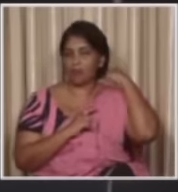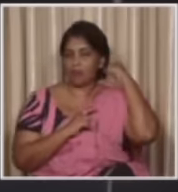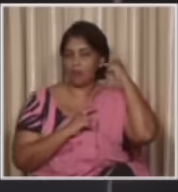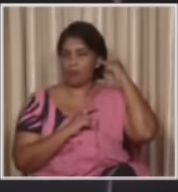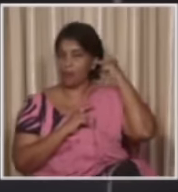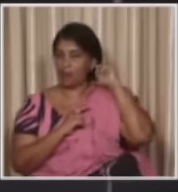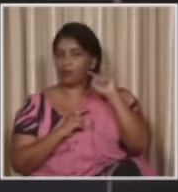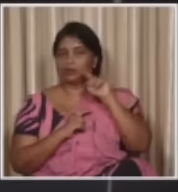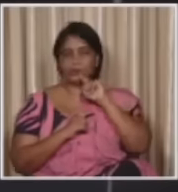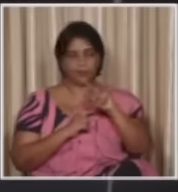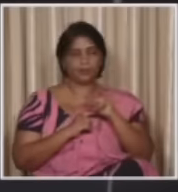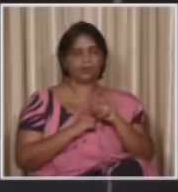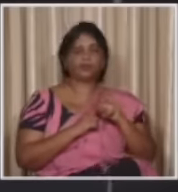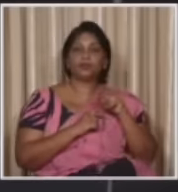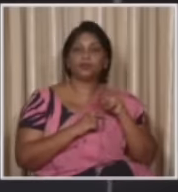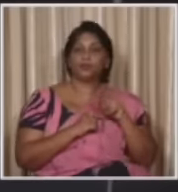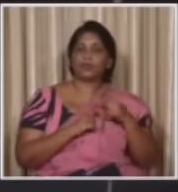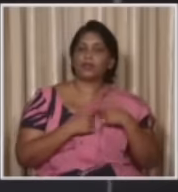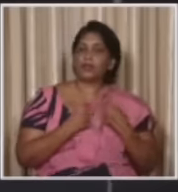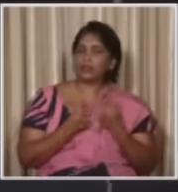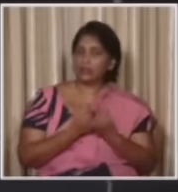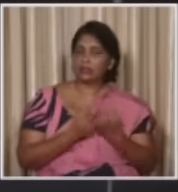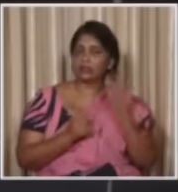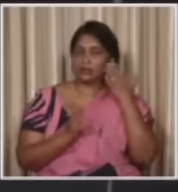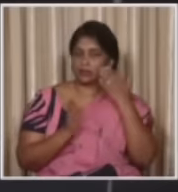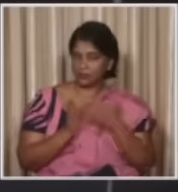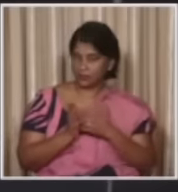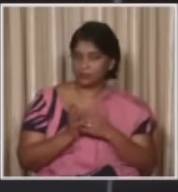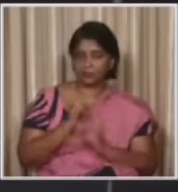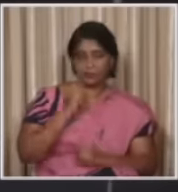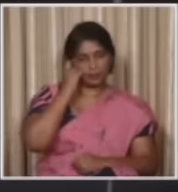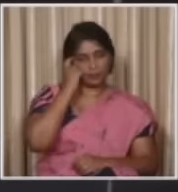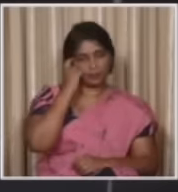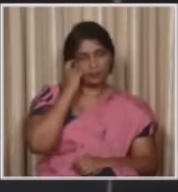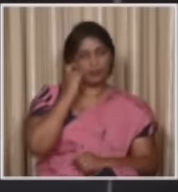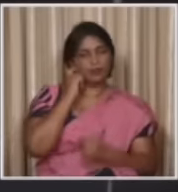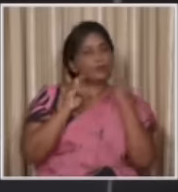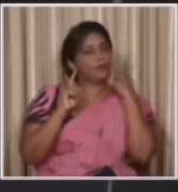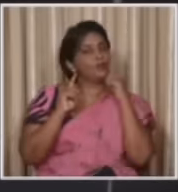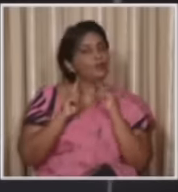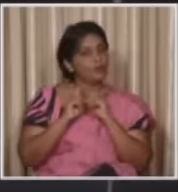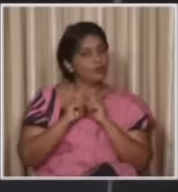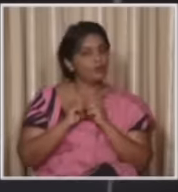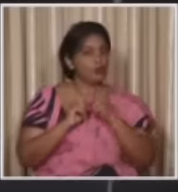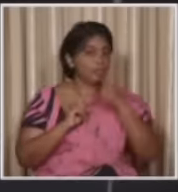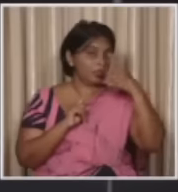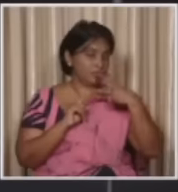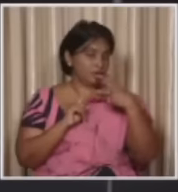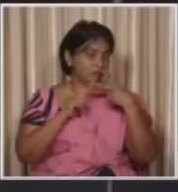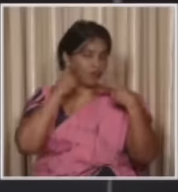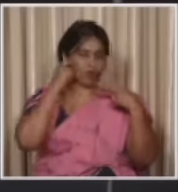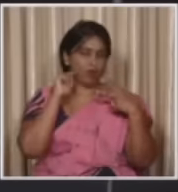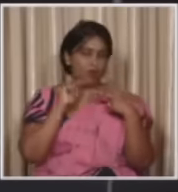කරුණු දැක්වේ එතම ඉක්මනින්ම එනවා මේ සඳහන් මම දක්වපු දෙවෙනි කාරණේ